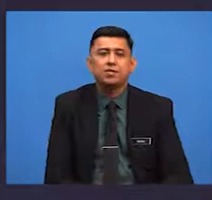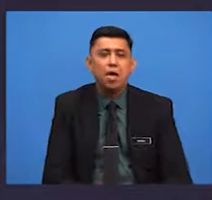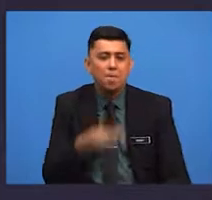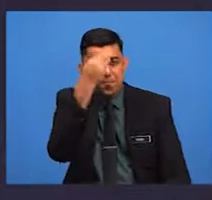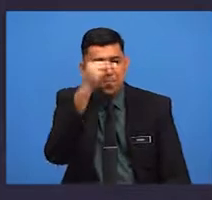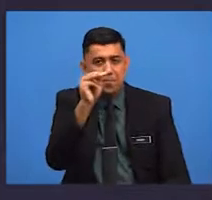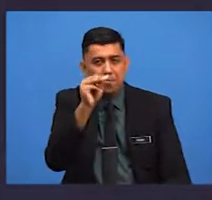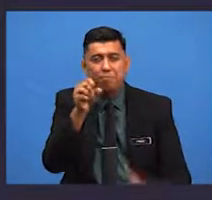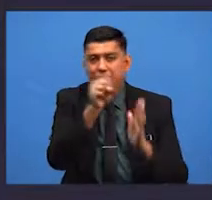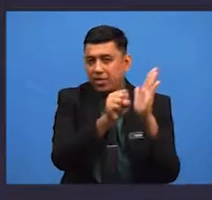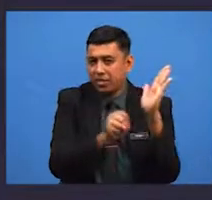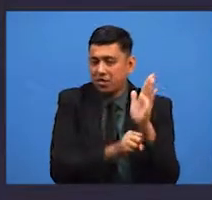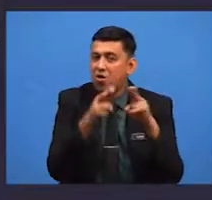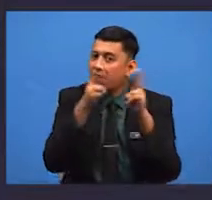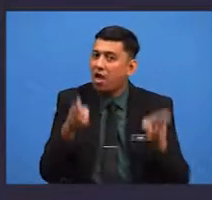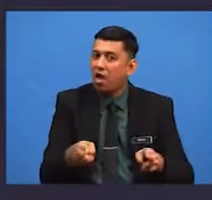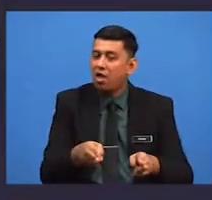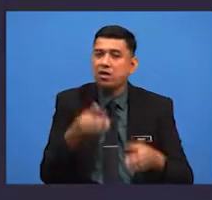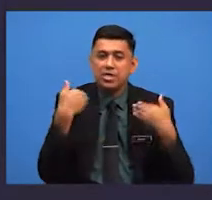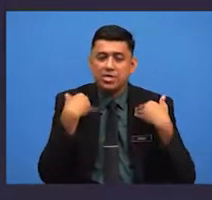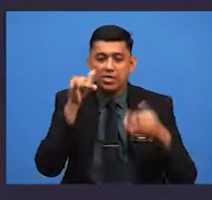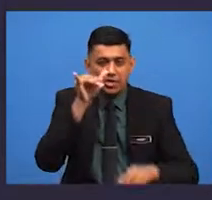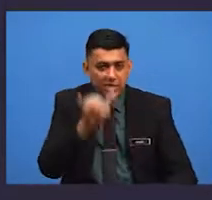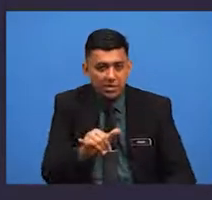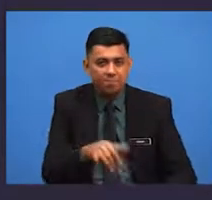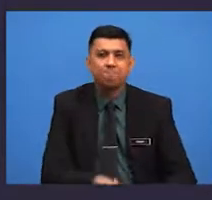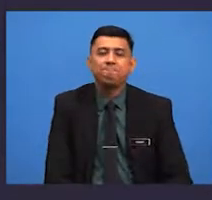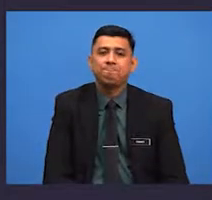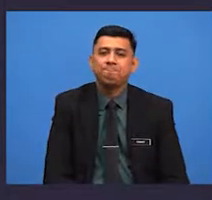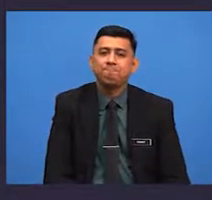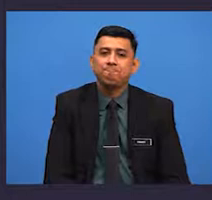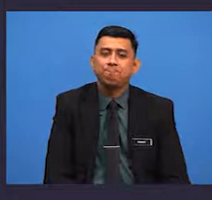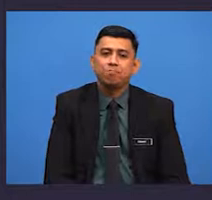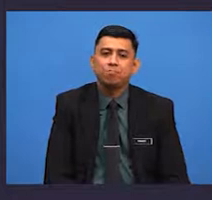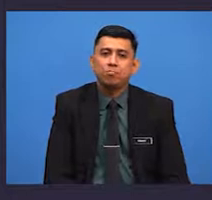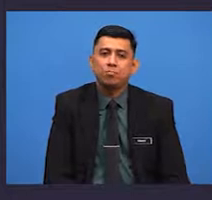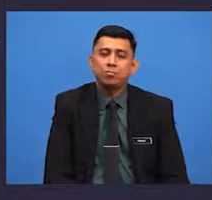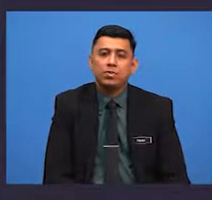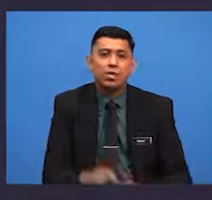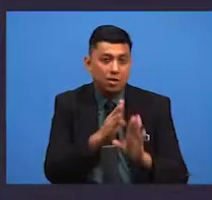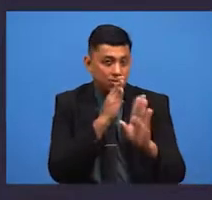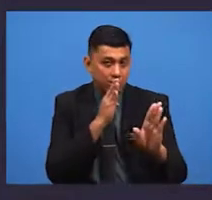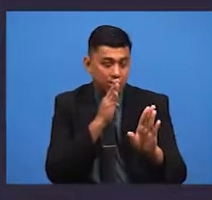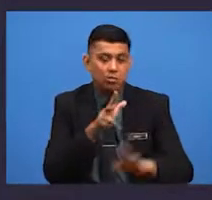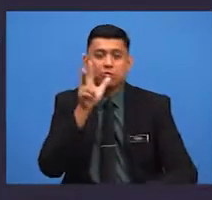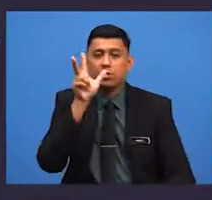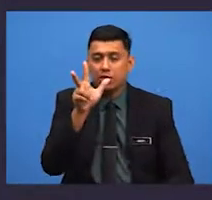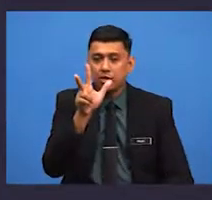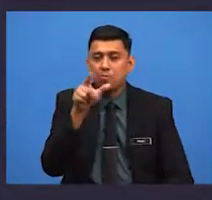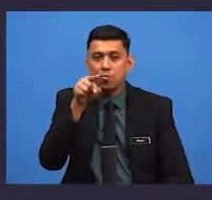Maka syarat yang diuji adalah ya. Oleh itu, baris